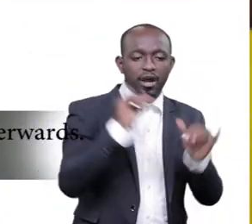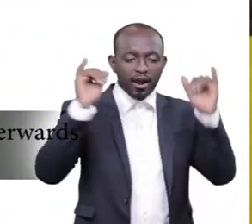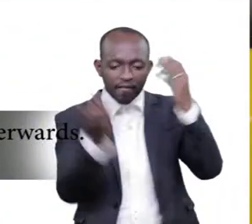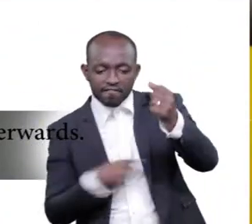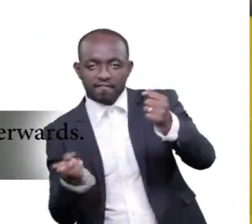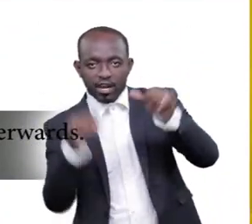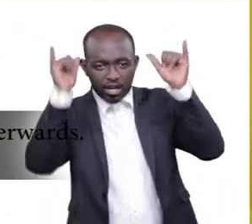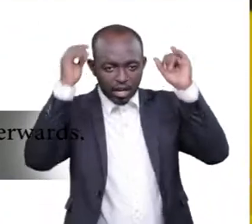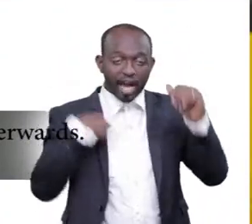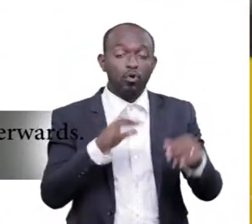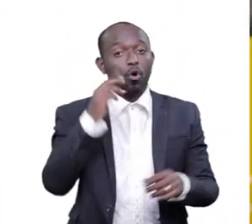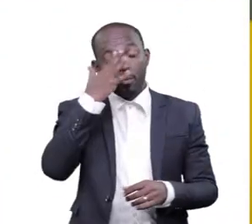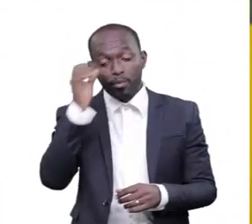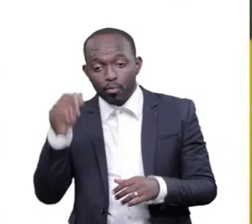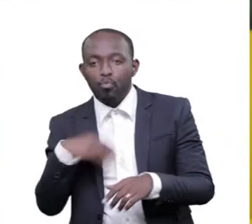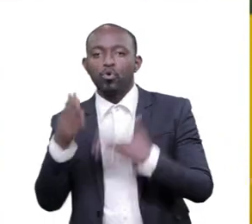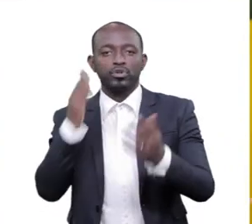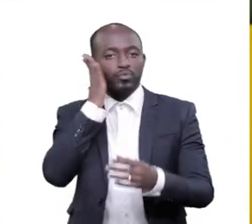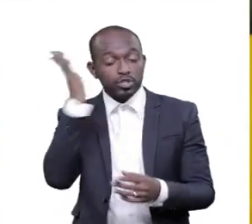kenshi nkunda guheraho mu gitondo